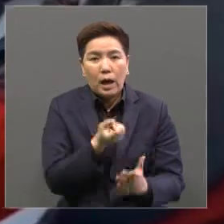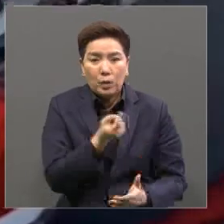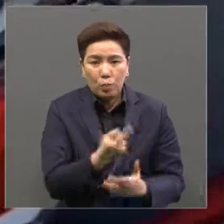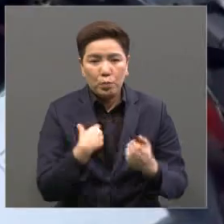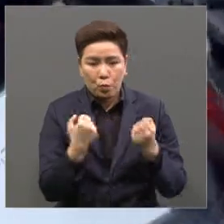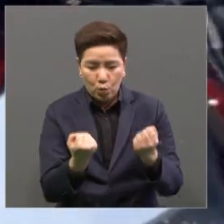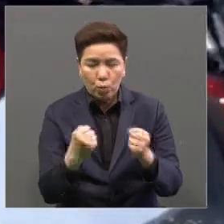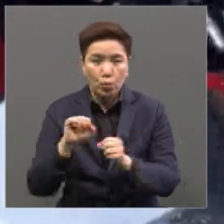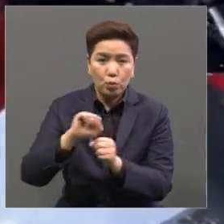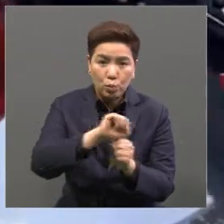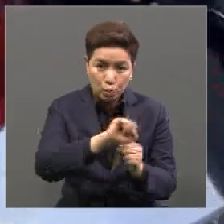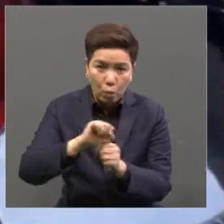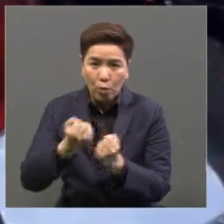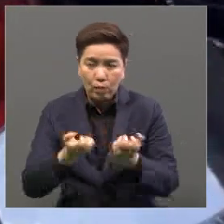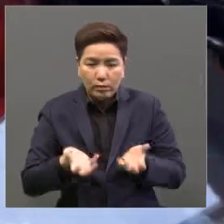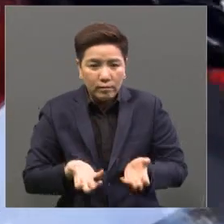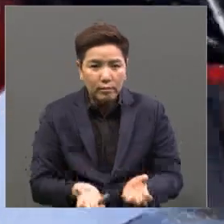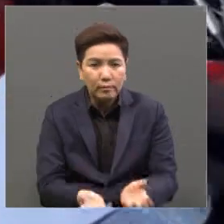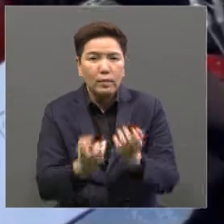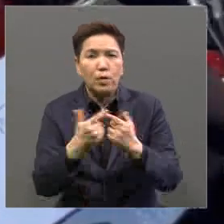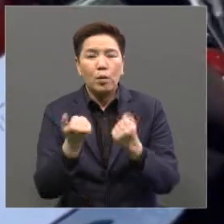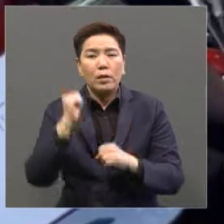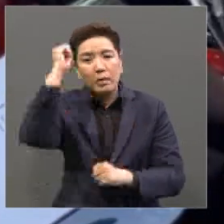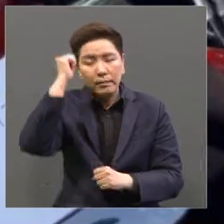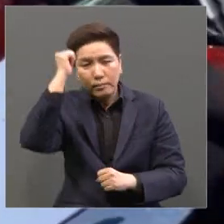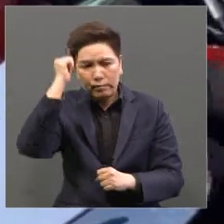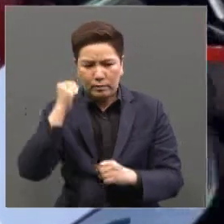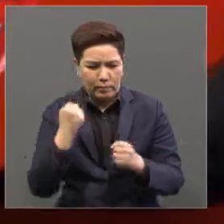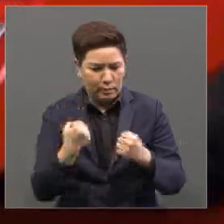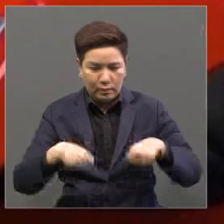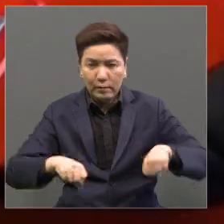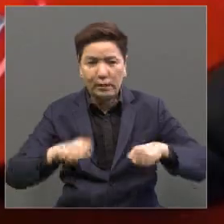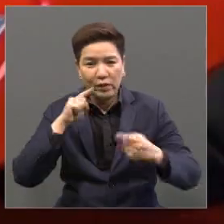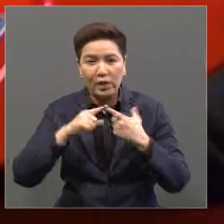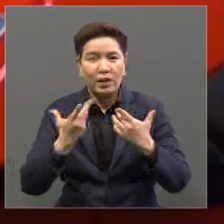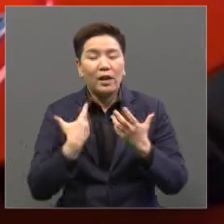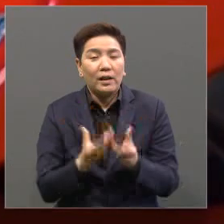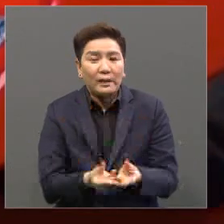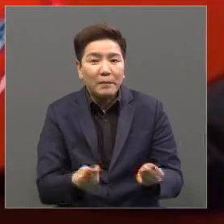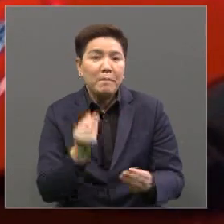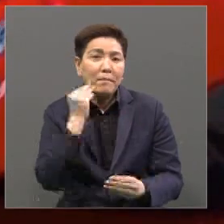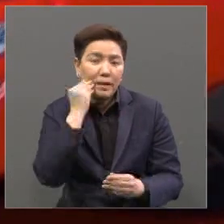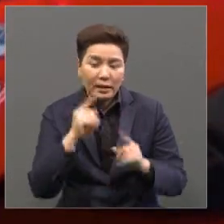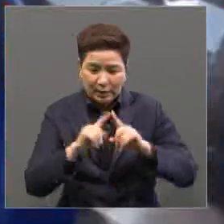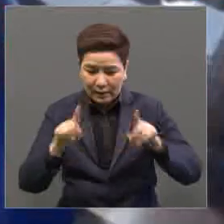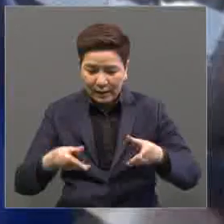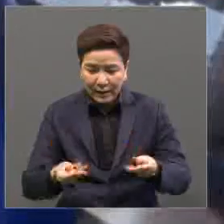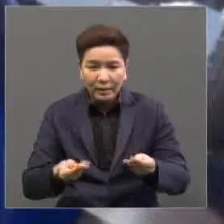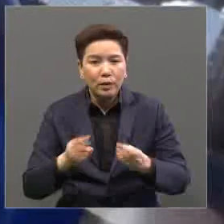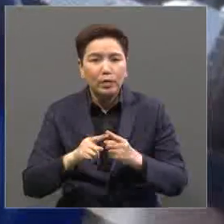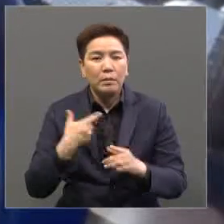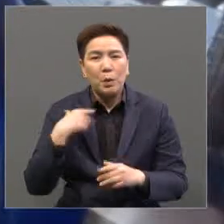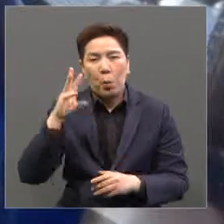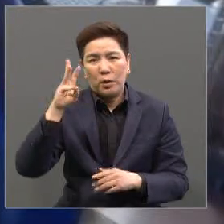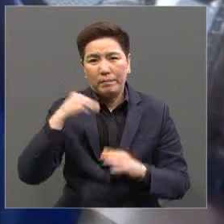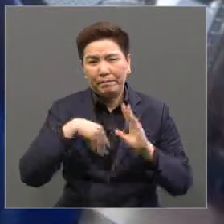ดรถยนต์รถตู้รถแทรกเตอร์รถประจำทางรถจักรยานยนต์ที่ดินพร้อมสิ่งปลูกสร้างแล้วก็โฉนดที่ดินทั้งหมดถึง